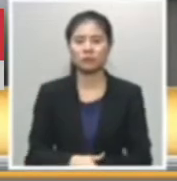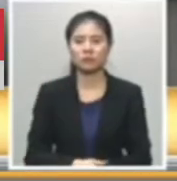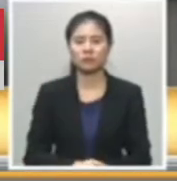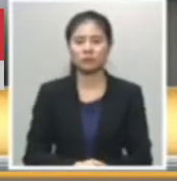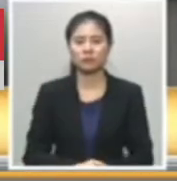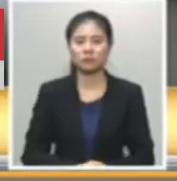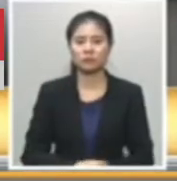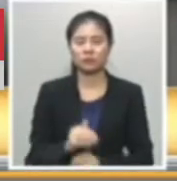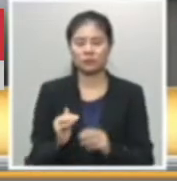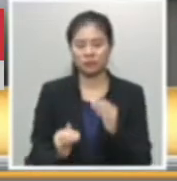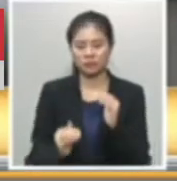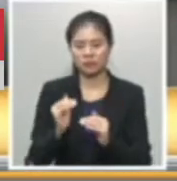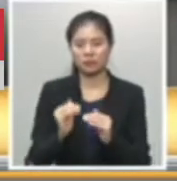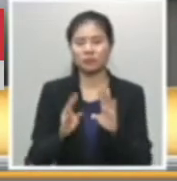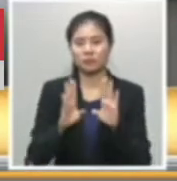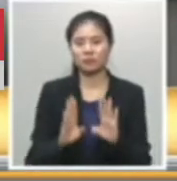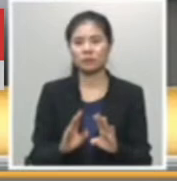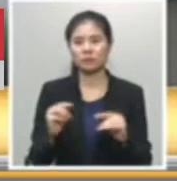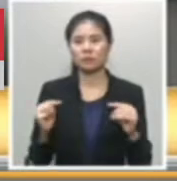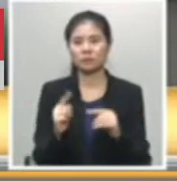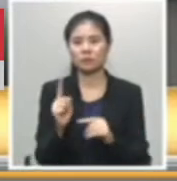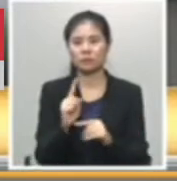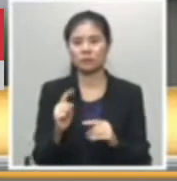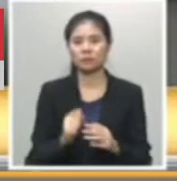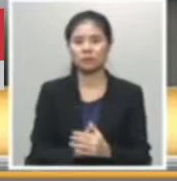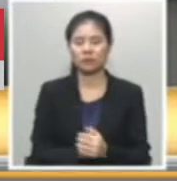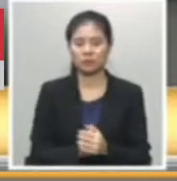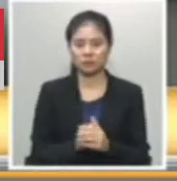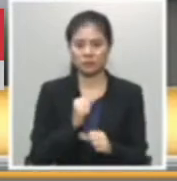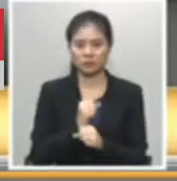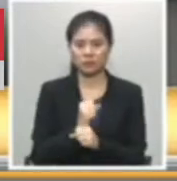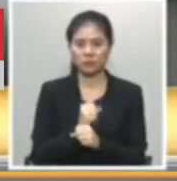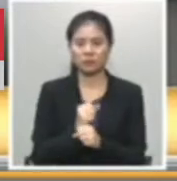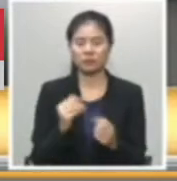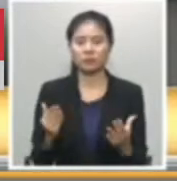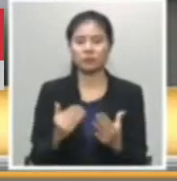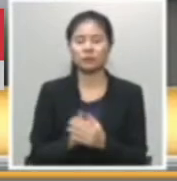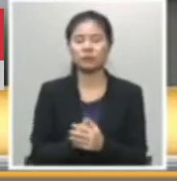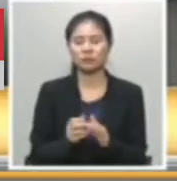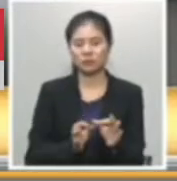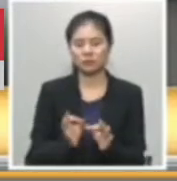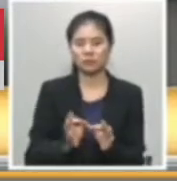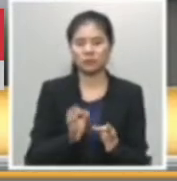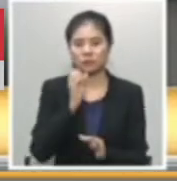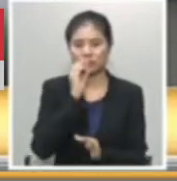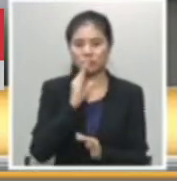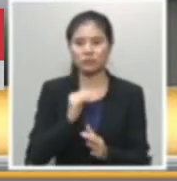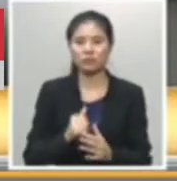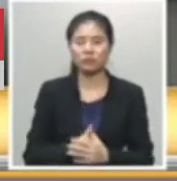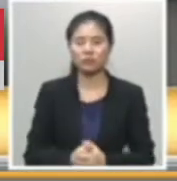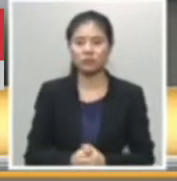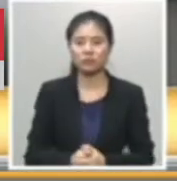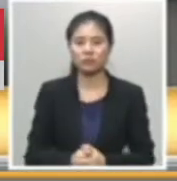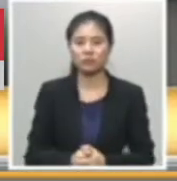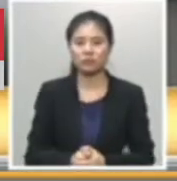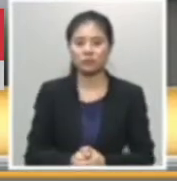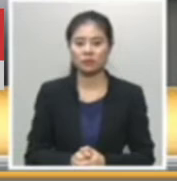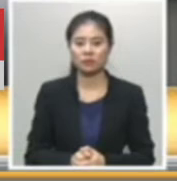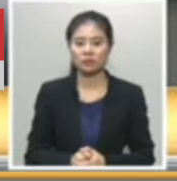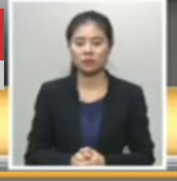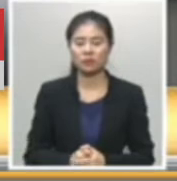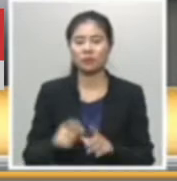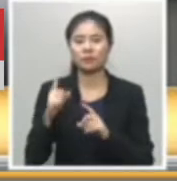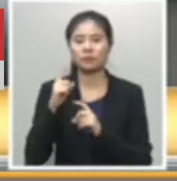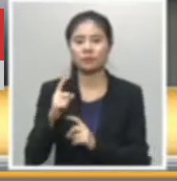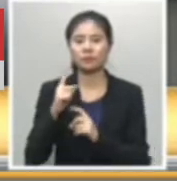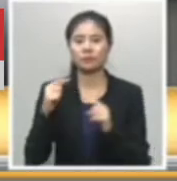เหลื่อมล้ำกันแบบไหนนะครับเหลื่อมล้ำกันอย่างไรเดี๋ยวผมแจกแจงให้ท่านฟังท่านประธานครับเรามาดูกันครับว่าสัญญาณอันตรายทาง